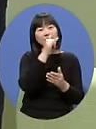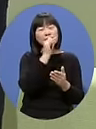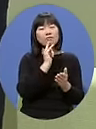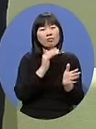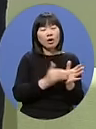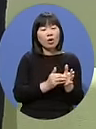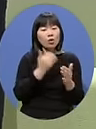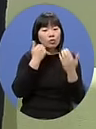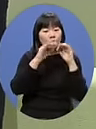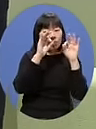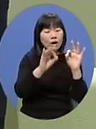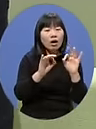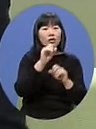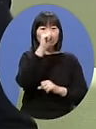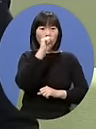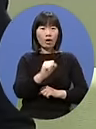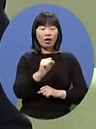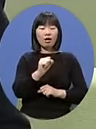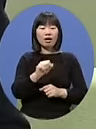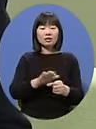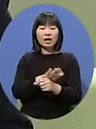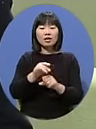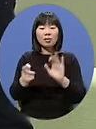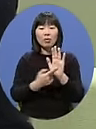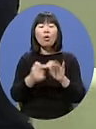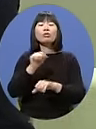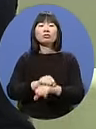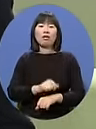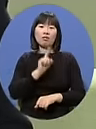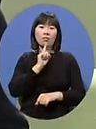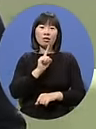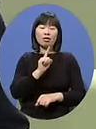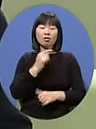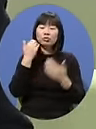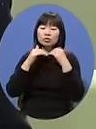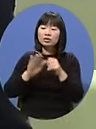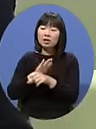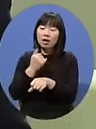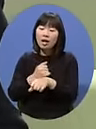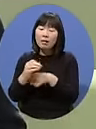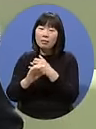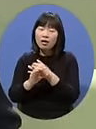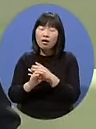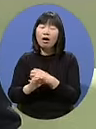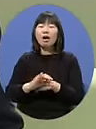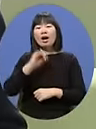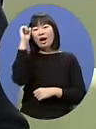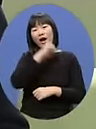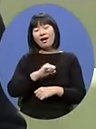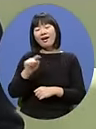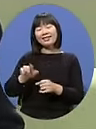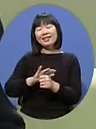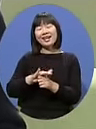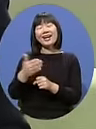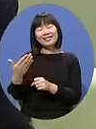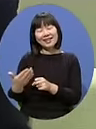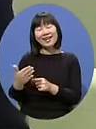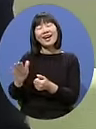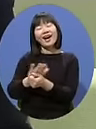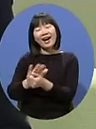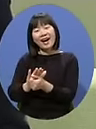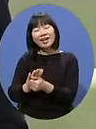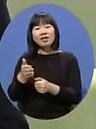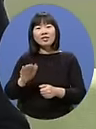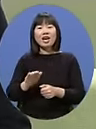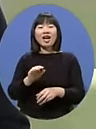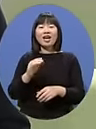어떤 사람 보면 좋으면은 애정 표현을 잘해야 되잖아요. 네. 누구를 사랑하면은 사랑해 난 너가 좋아 해야 되는데 에이 막